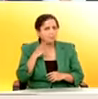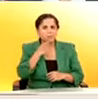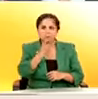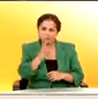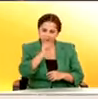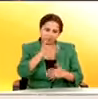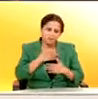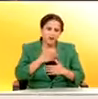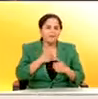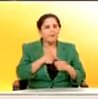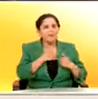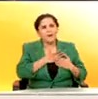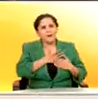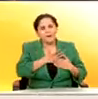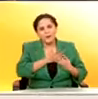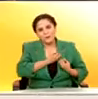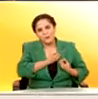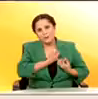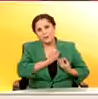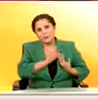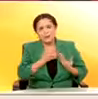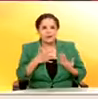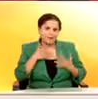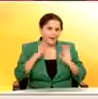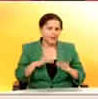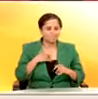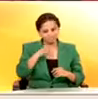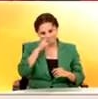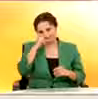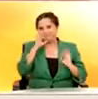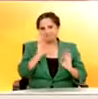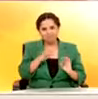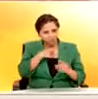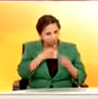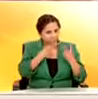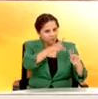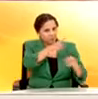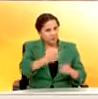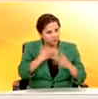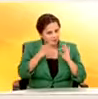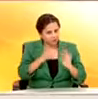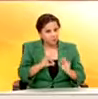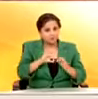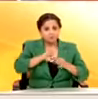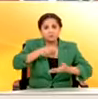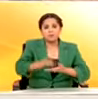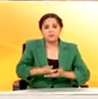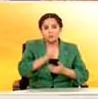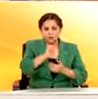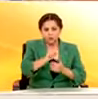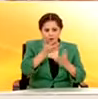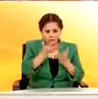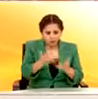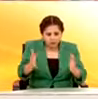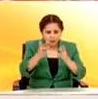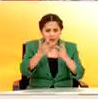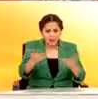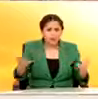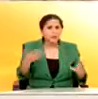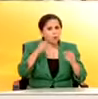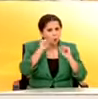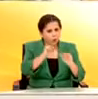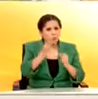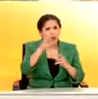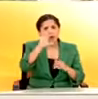मेरा हृदय गर्व से भर उठा। साथियों, भगवान बुद्ध के पावन अवशेषों को लेकर कई